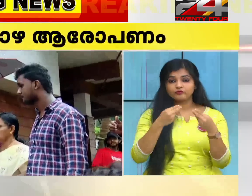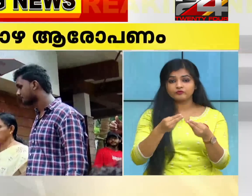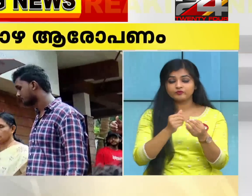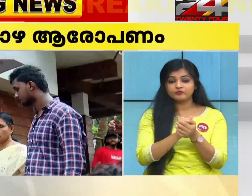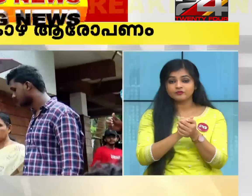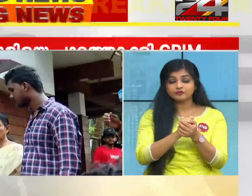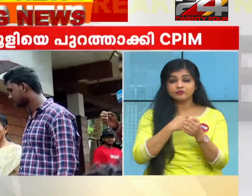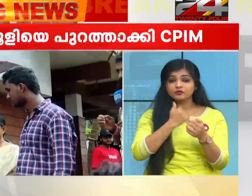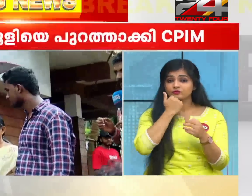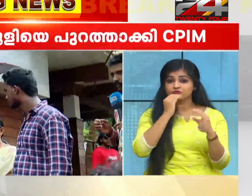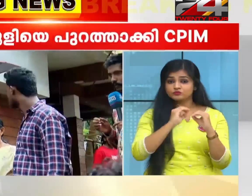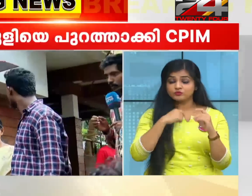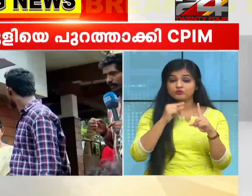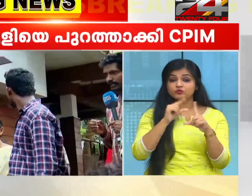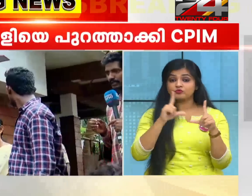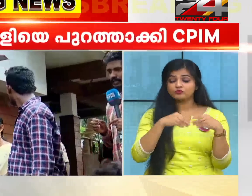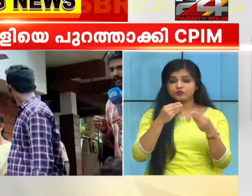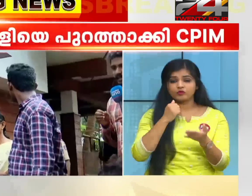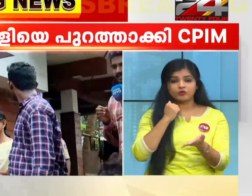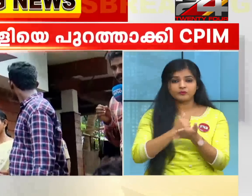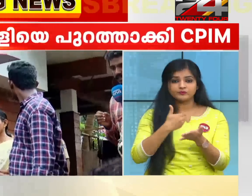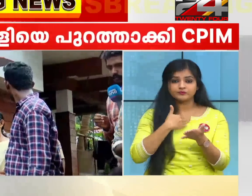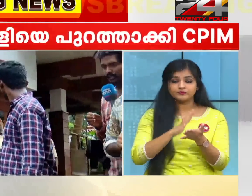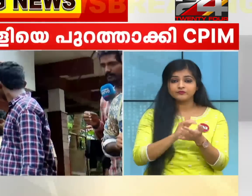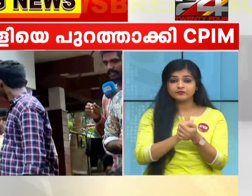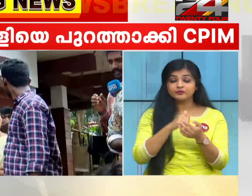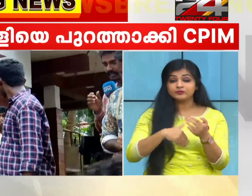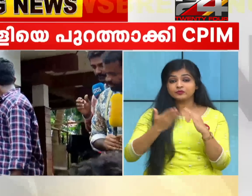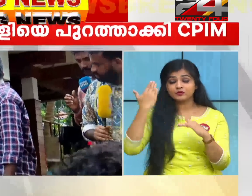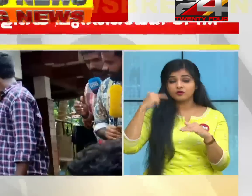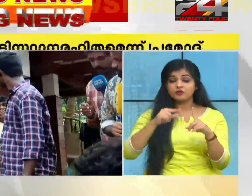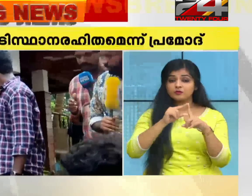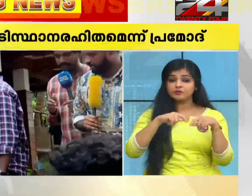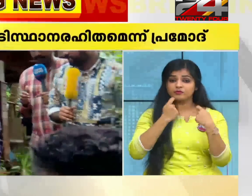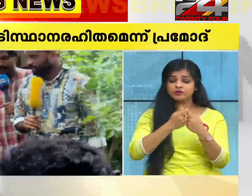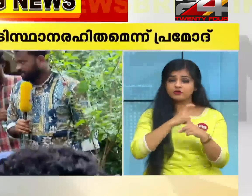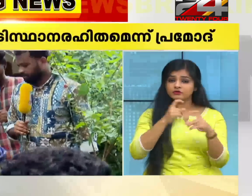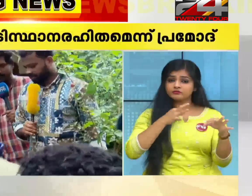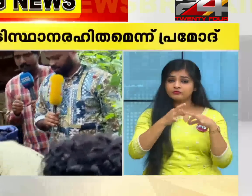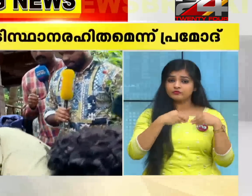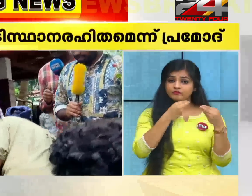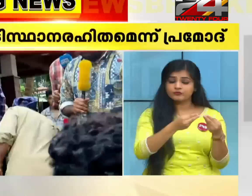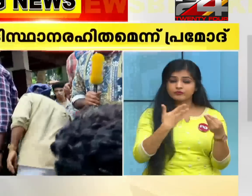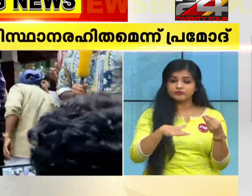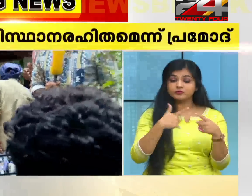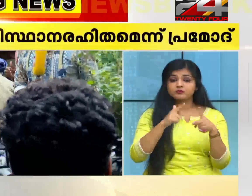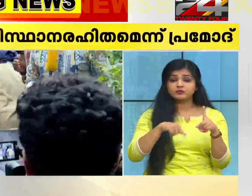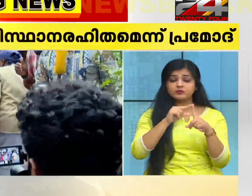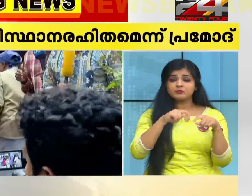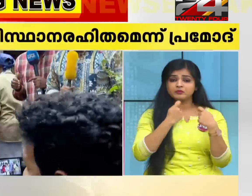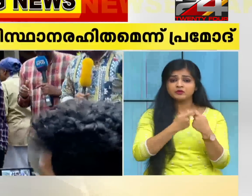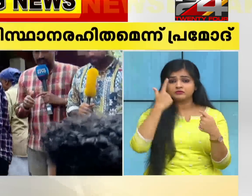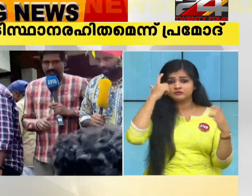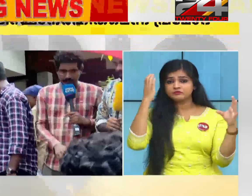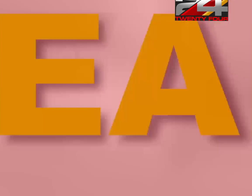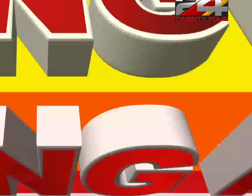തന്റെ നിരപരാധിത്വം തനിക്ക് തെളിയിക്കേണ്ടതുണ്ട്. നേരത്തെ തന്നെ താൻ ഇക്കാര്യം പാർട്ടിക്ക് മുൻപാകെ വ്യക്തമാക്കിയതാണ്. പക്ഷെ എന്നിട്ടും പാർട്ടി തെറ്റിദ്ധരിക്കപ്പെട്ടു എന്നുള്ള